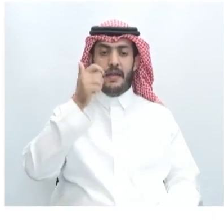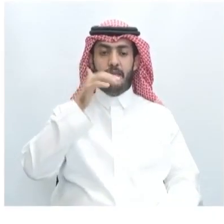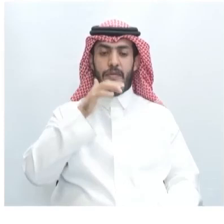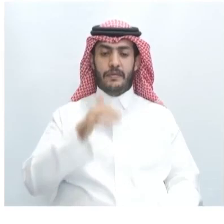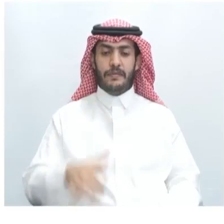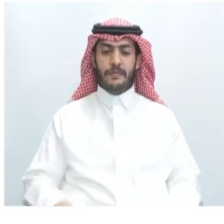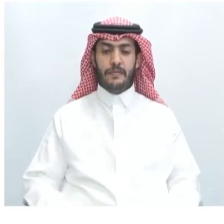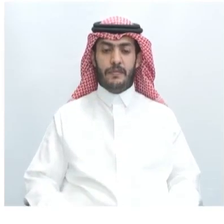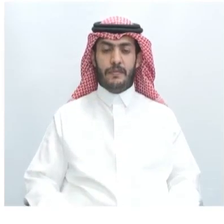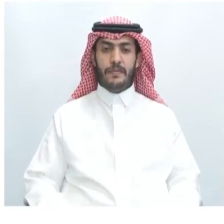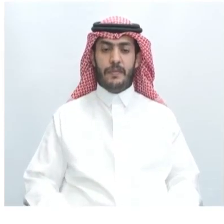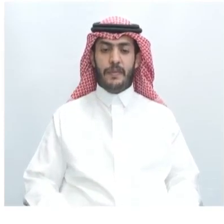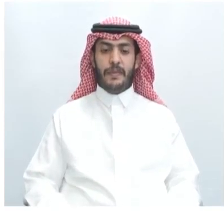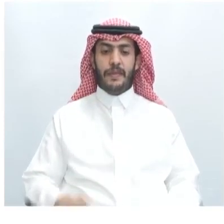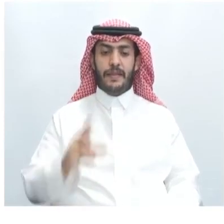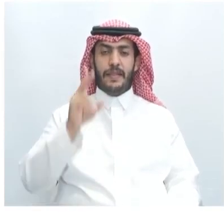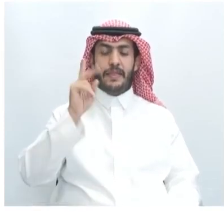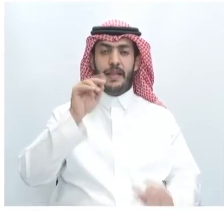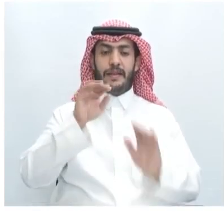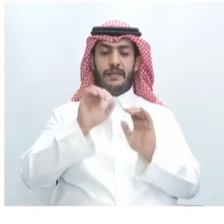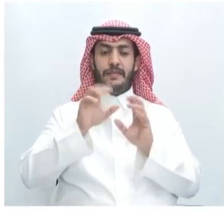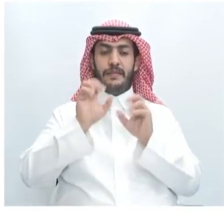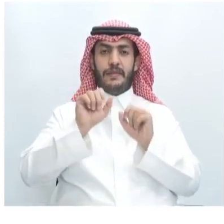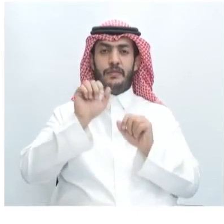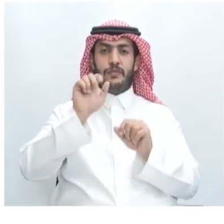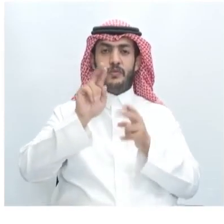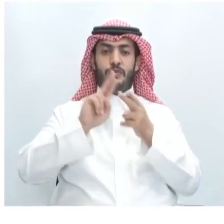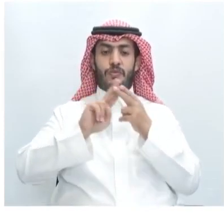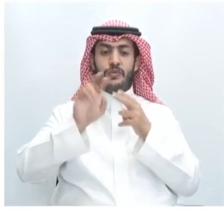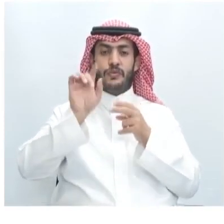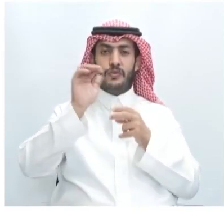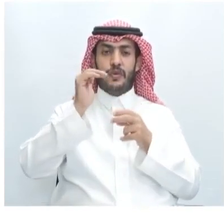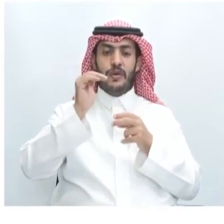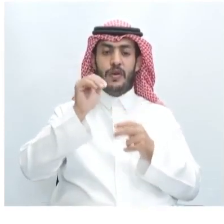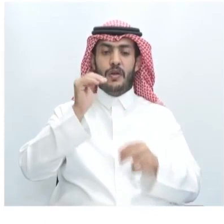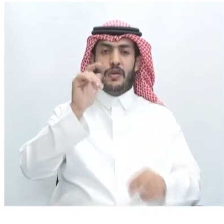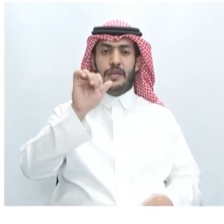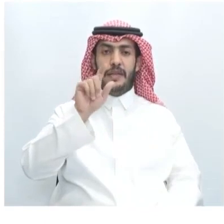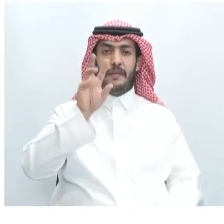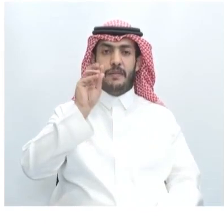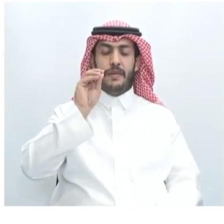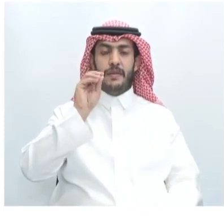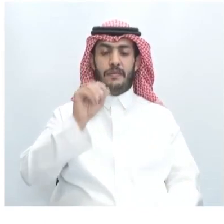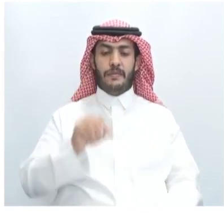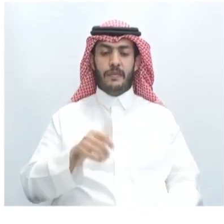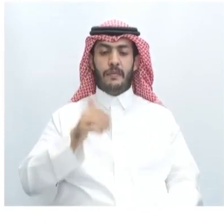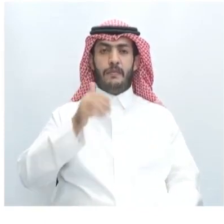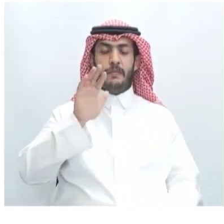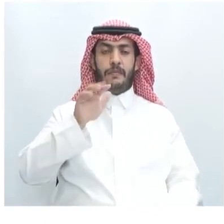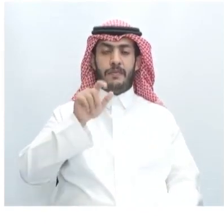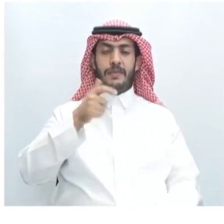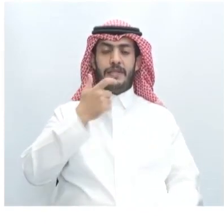هنا البطاقه البطاقه التعريفيه لصلح الحديبيه هذا حصل ماذا صلح الحديبي حصل